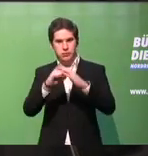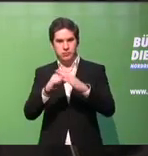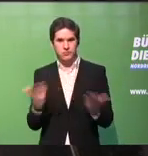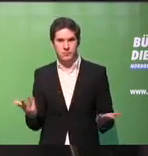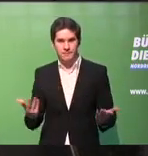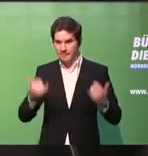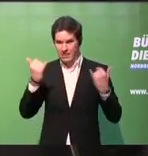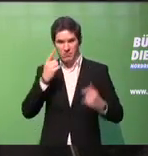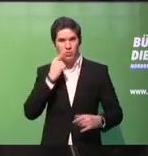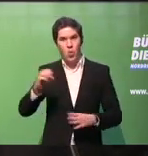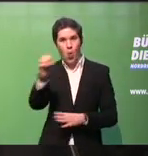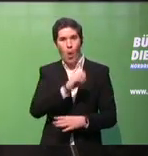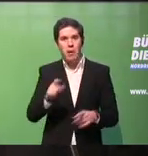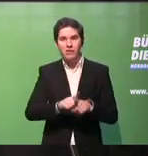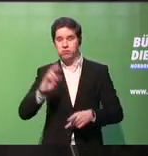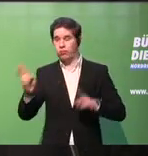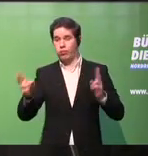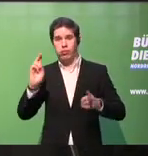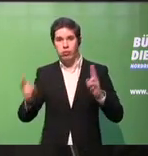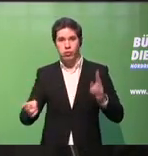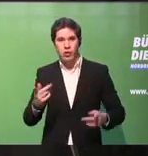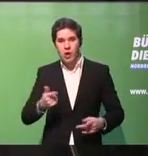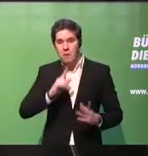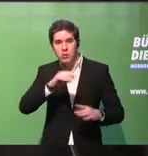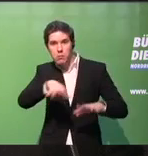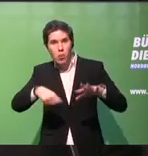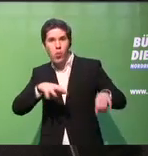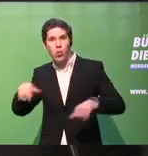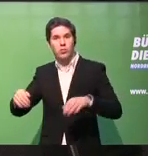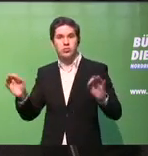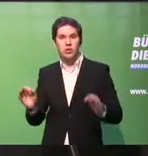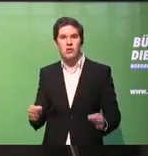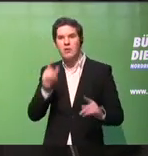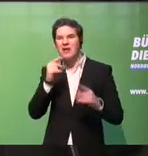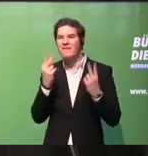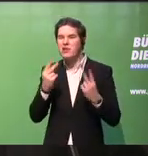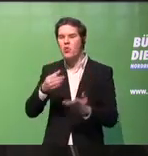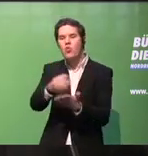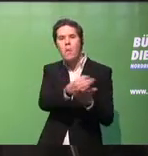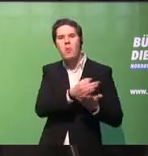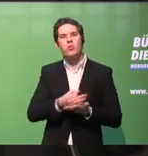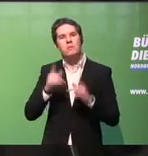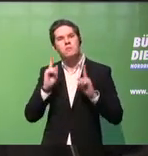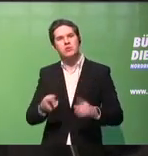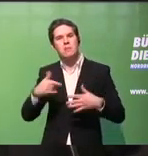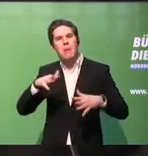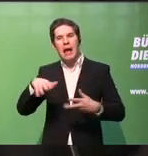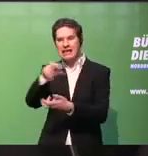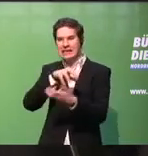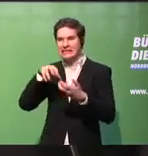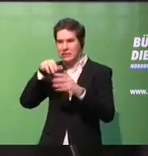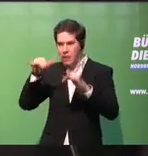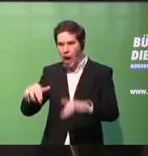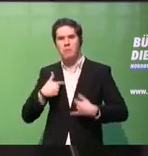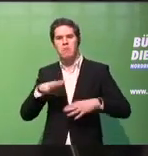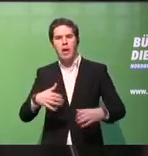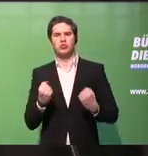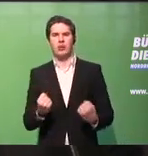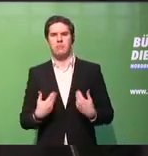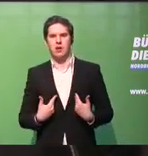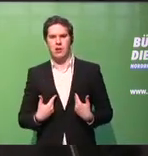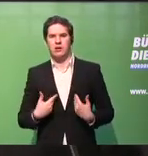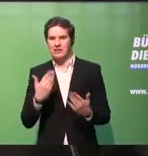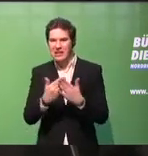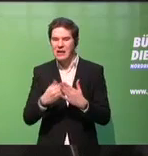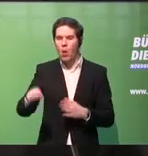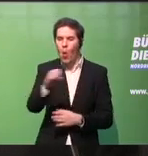Plündergesellschaft zu beenden, müssen als erstes die Kommunen krisenfester werden. Denn hier beginnt das Europäisieren, das